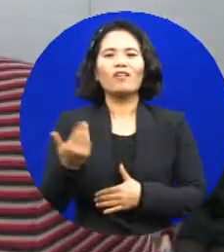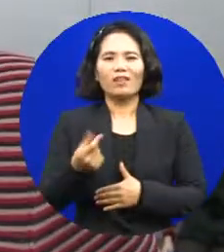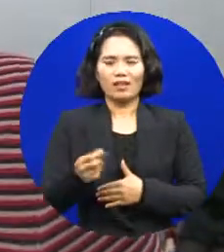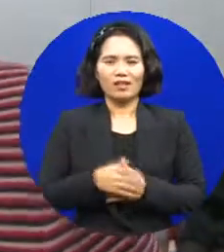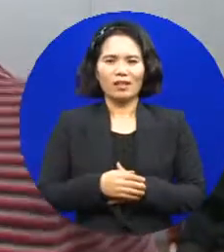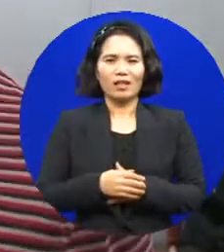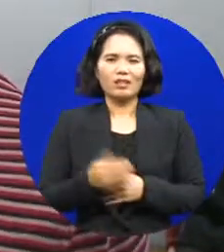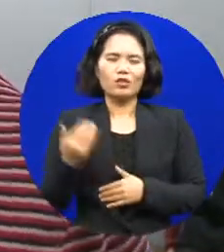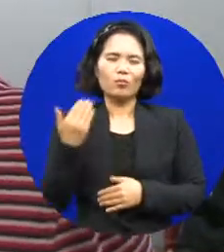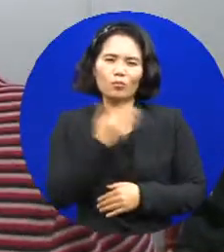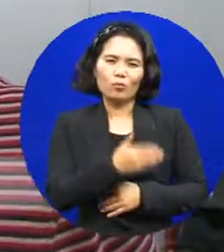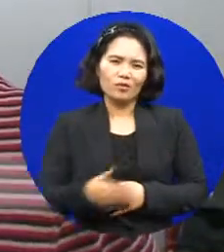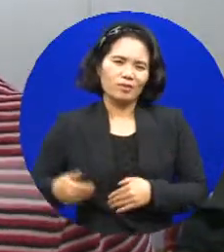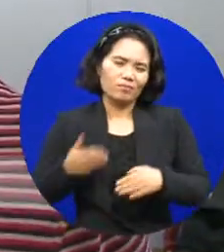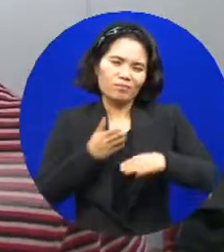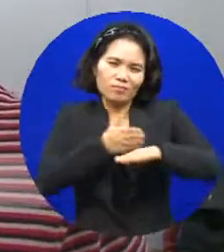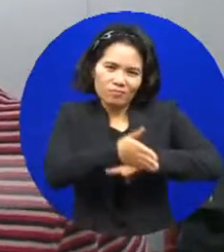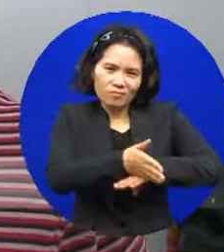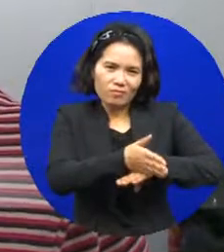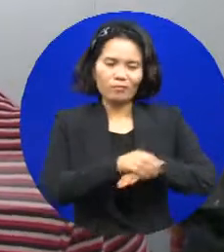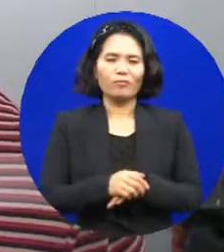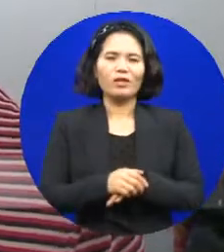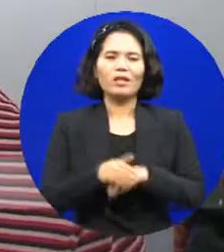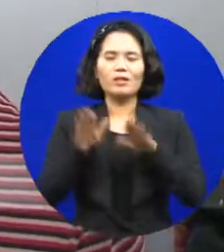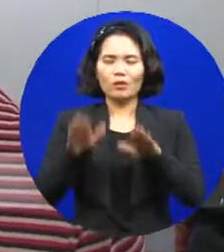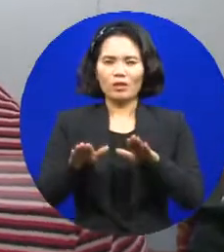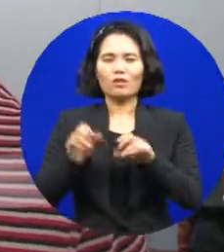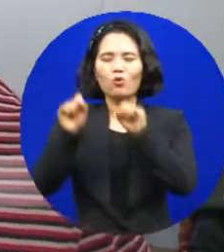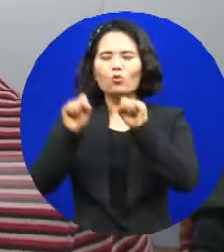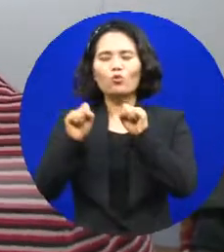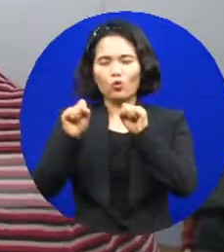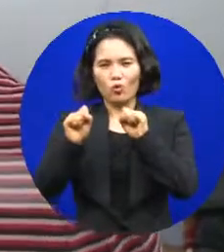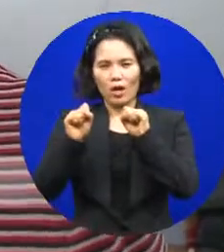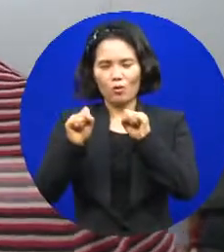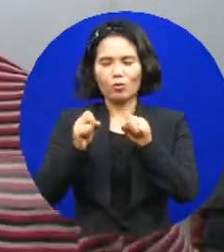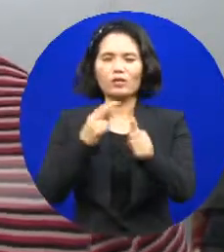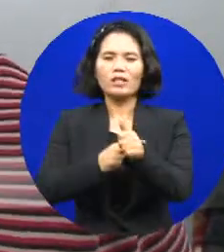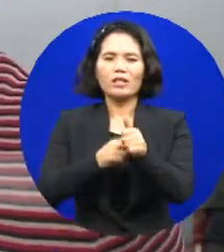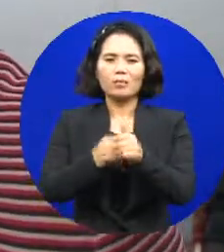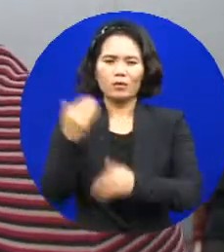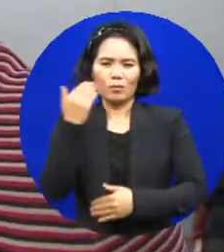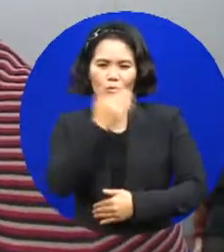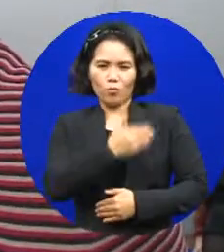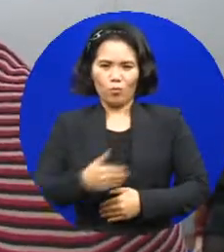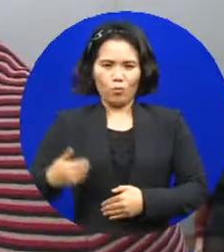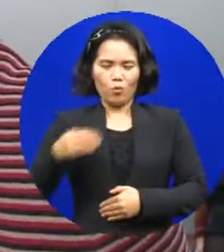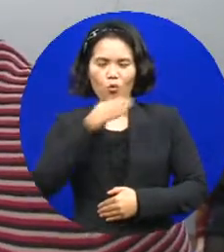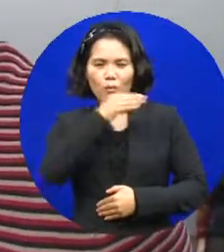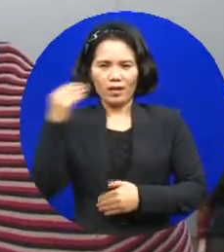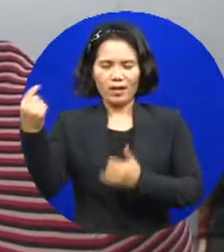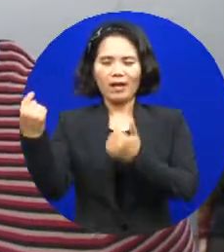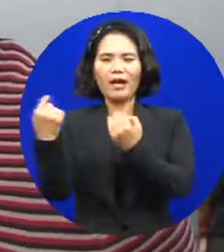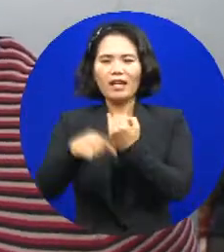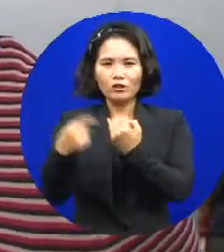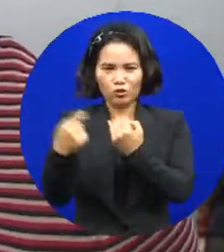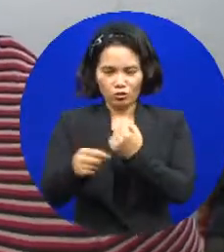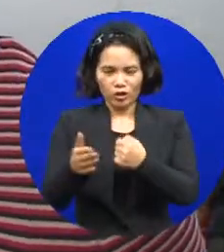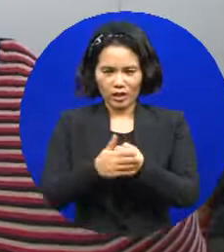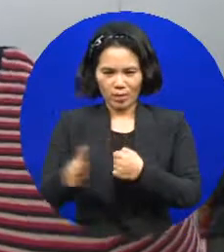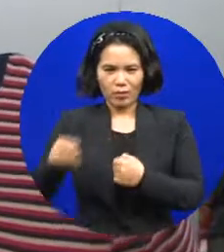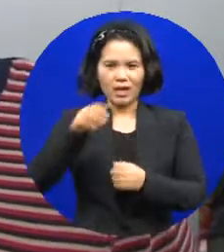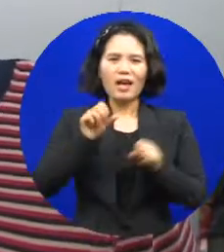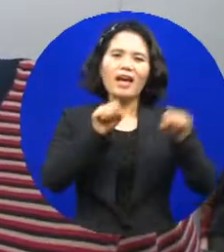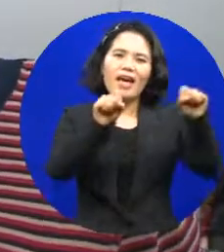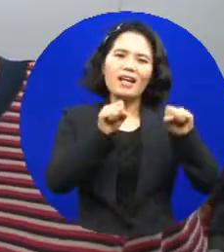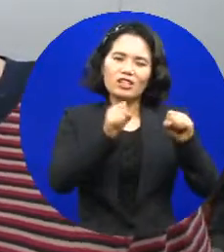제가 몸이 굉장히 둔했어요. 근데 여기서 이제 스트레칭 위주로 운동을 시켜주시고 선생님이 자세를 잡아주니까 솔직히 헬스클럽